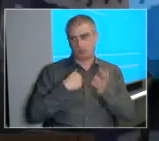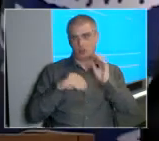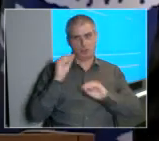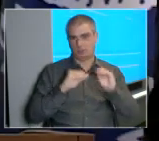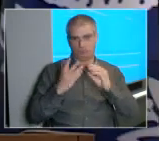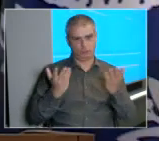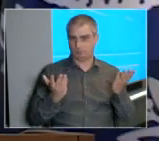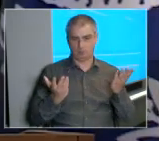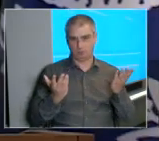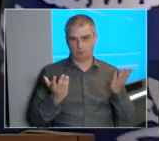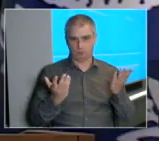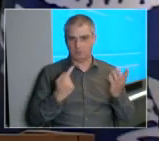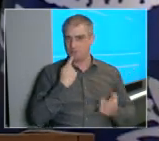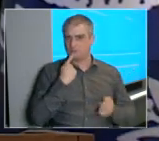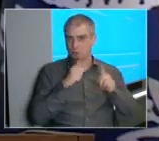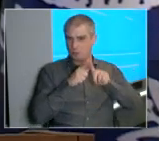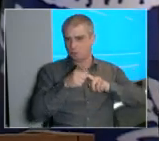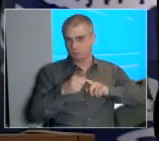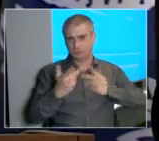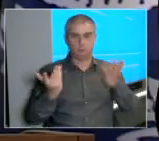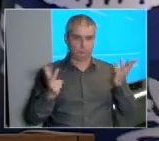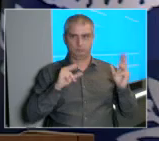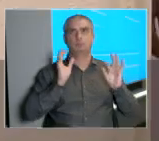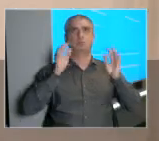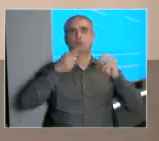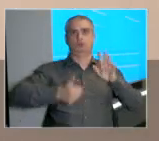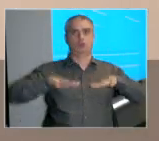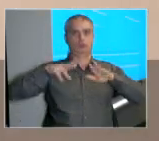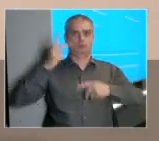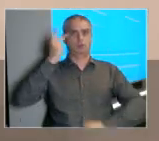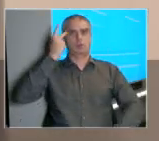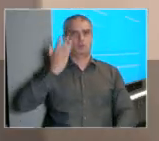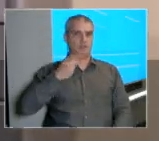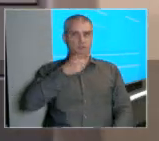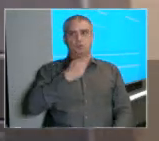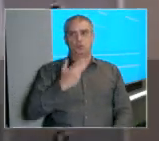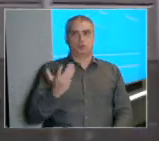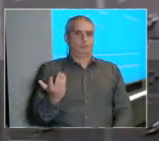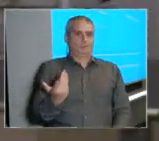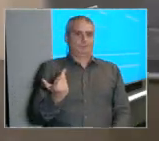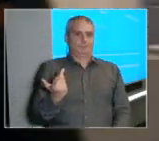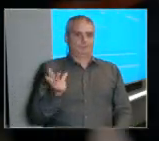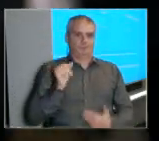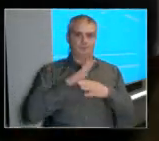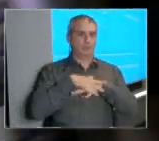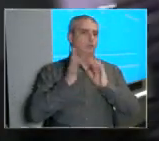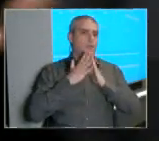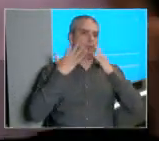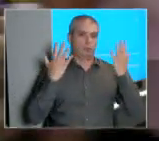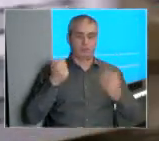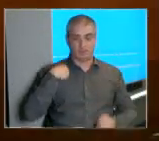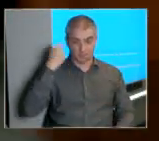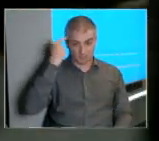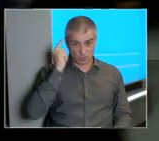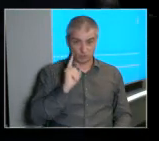משתמש בביטויים כאלה. קל וחומר ראש הממשלה, שהוא כמובן בעל השפעה גדולה, ואני